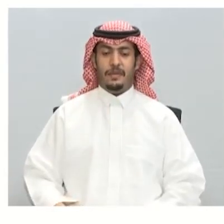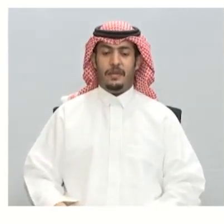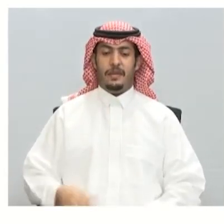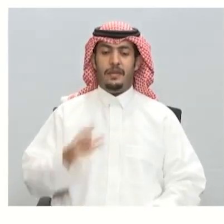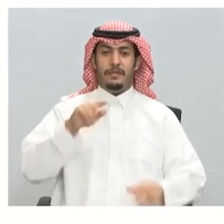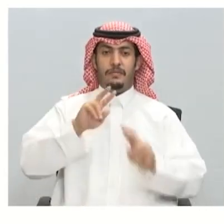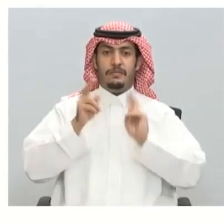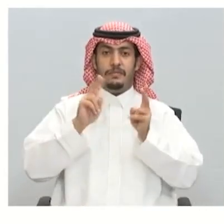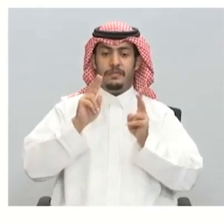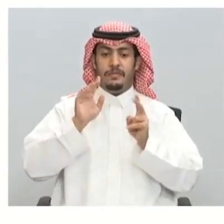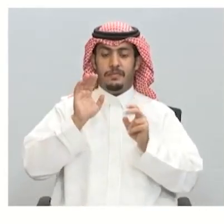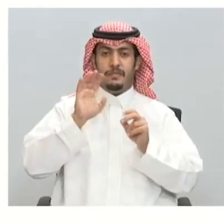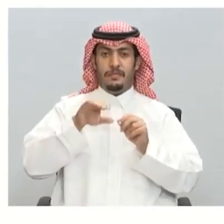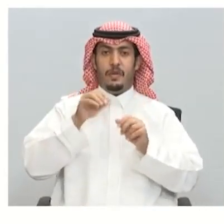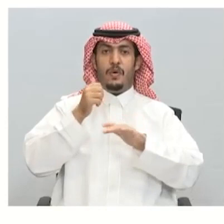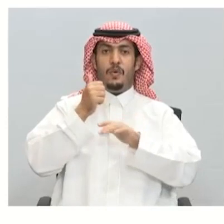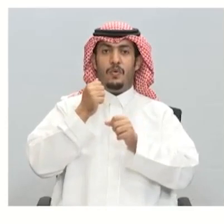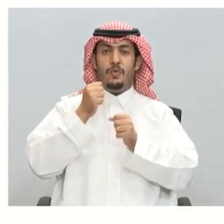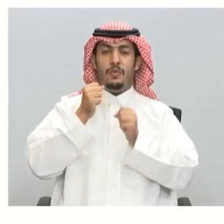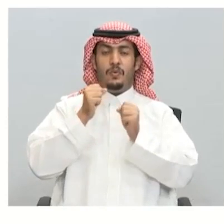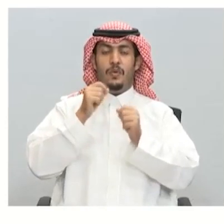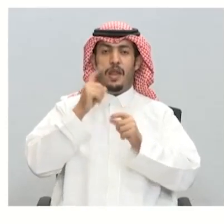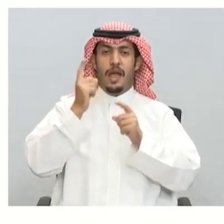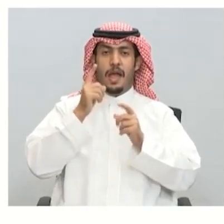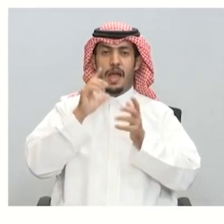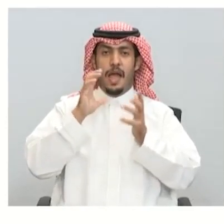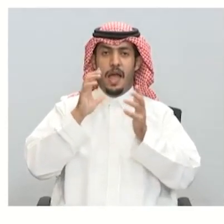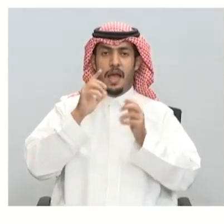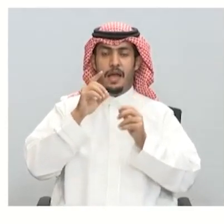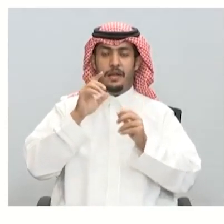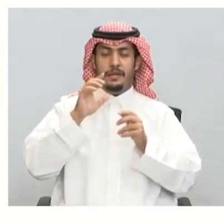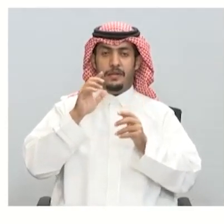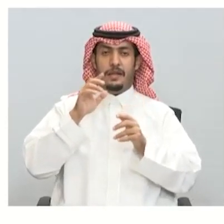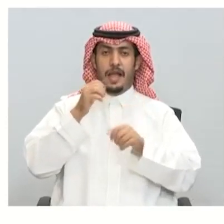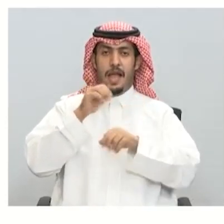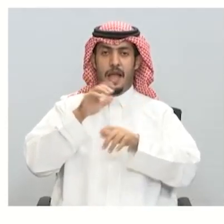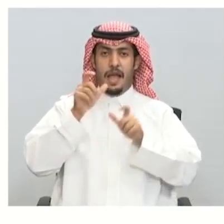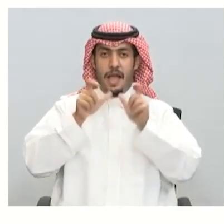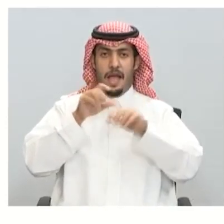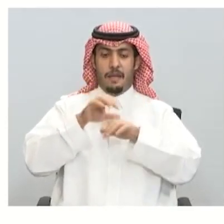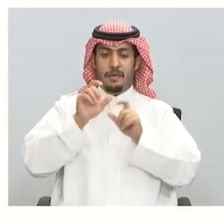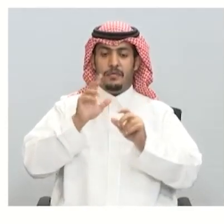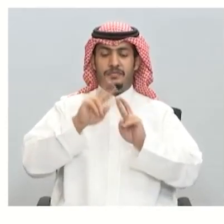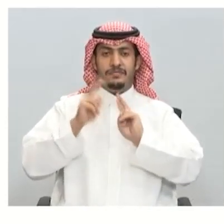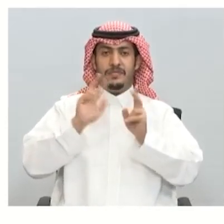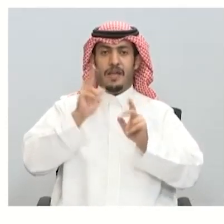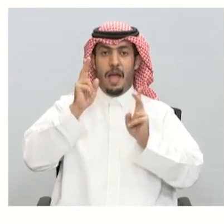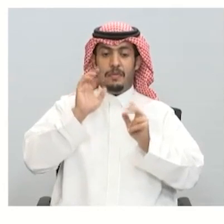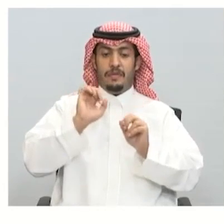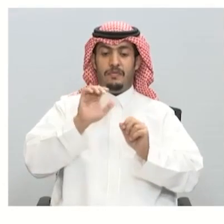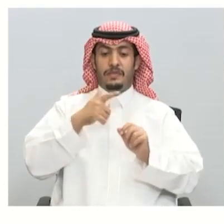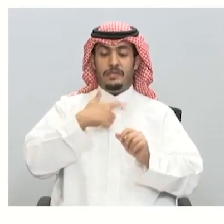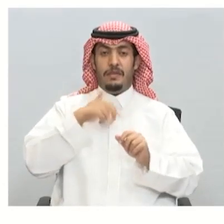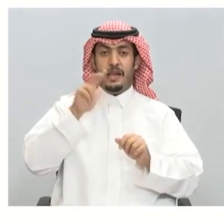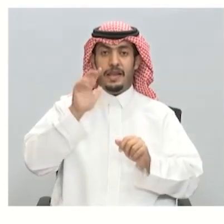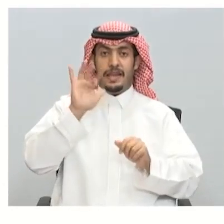هنالك تصنيف بعض الدول لهذه القوه العامله مثلا في الولايات المتحده يصنفون الوظائف لفئتين فئه